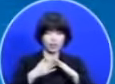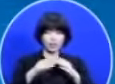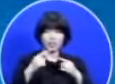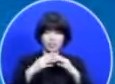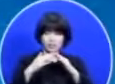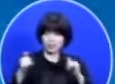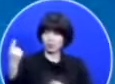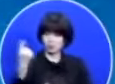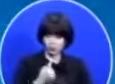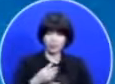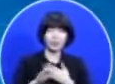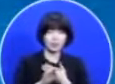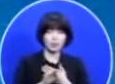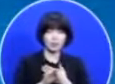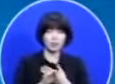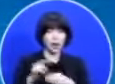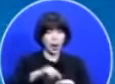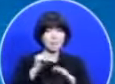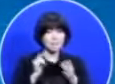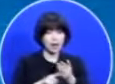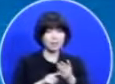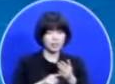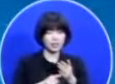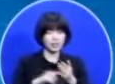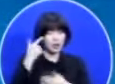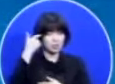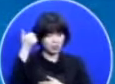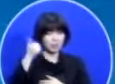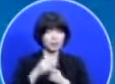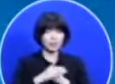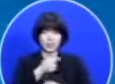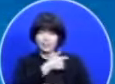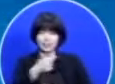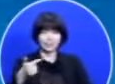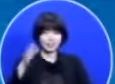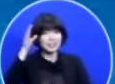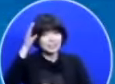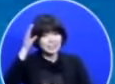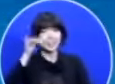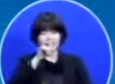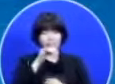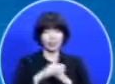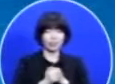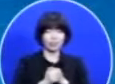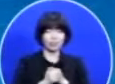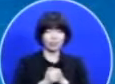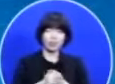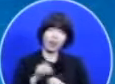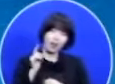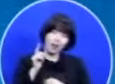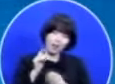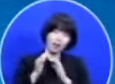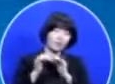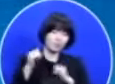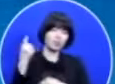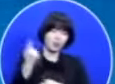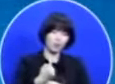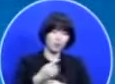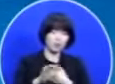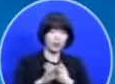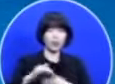그러면 아주 마음에 목사님이 큰 기대가 되었대요 저런 분이 오시면 우리